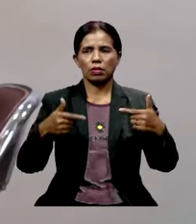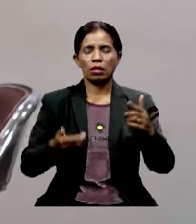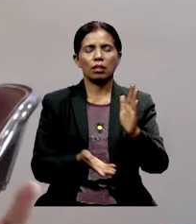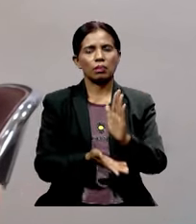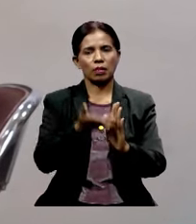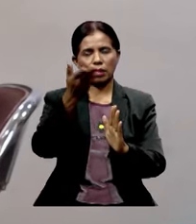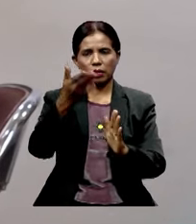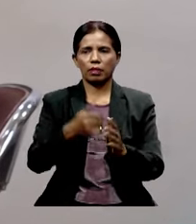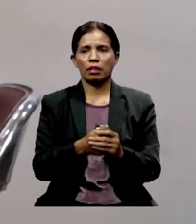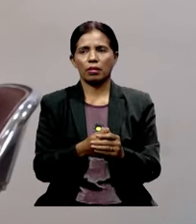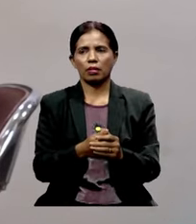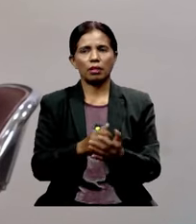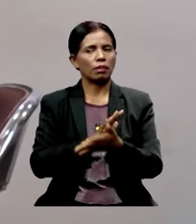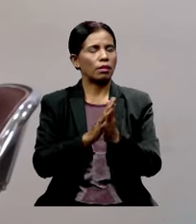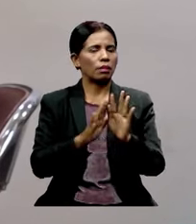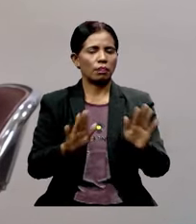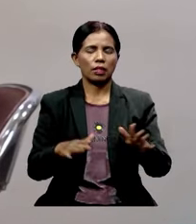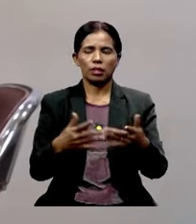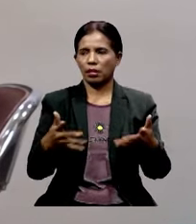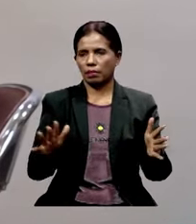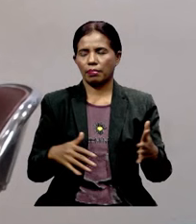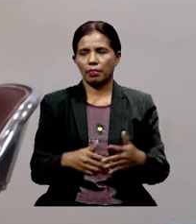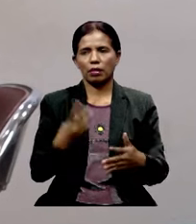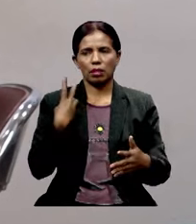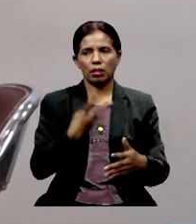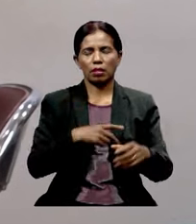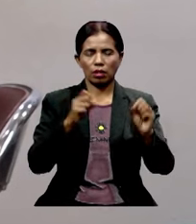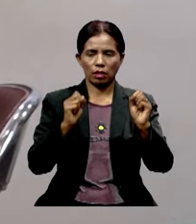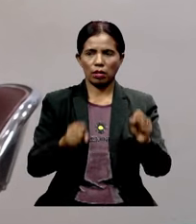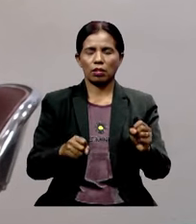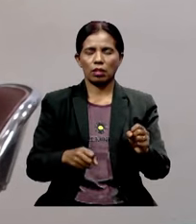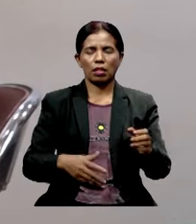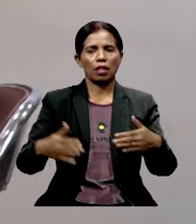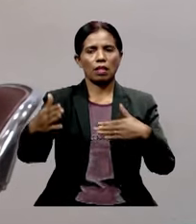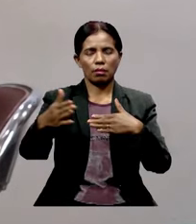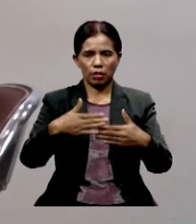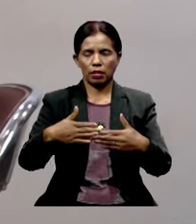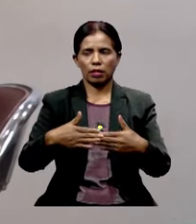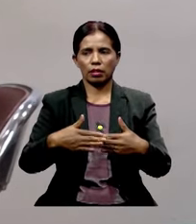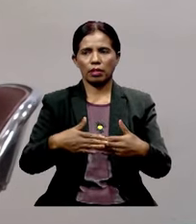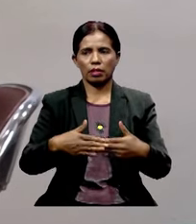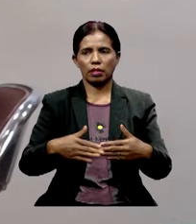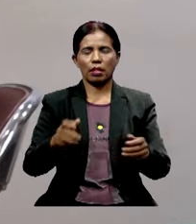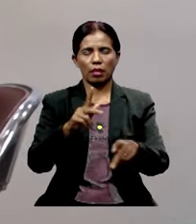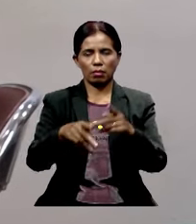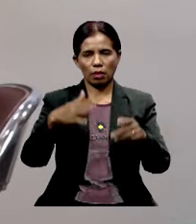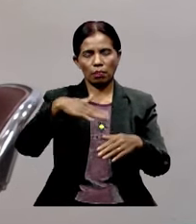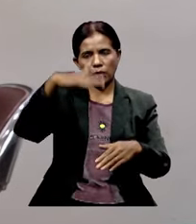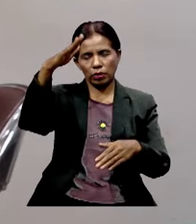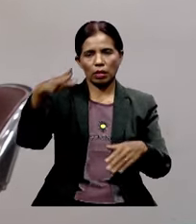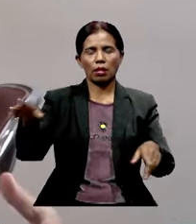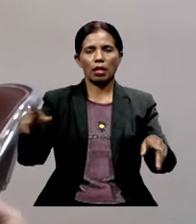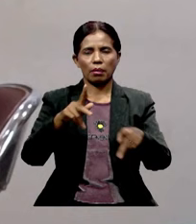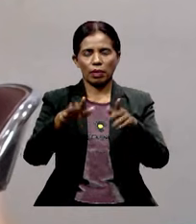baletene, pas la iya. Ebe, ita tengi habadak, espasu ida vertikal, entre bot sira hoki sira,